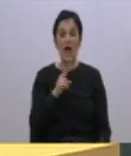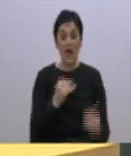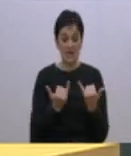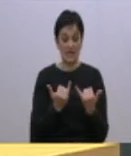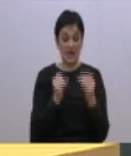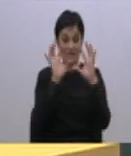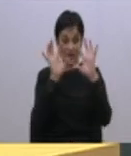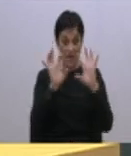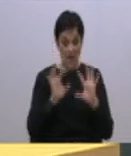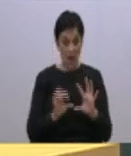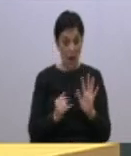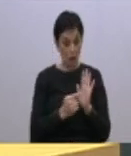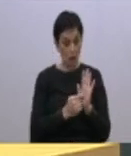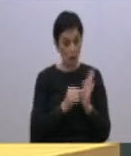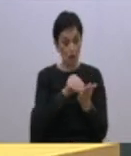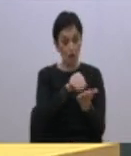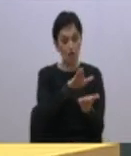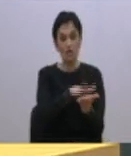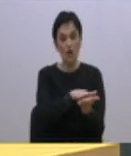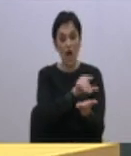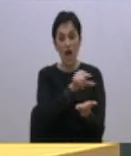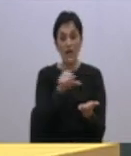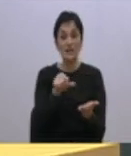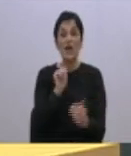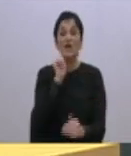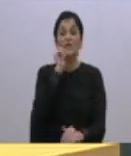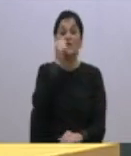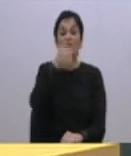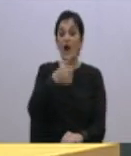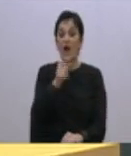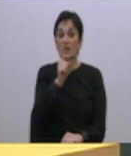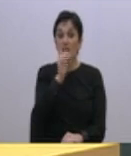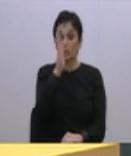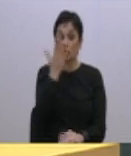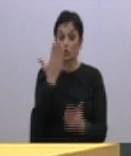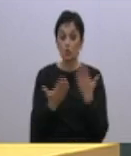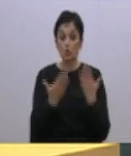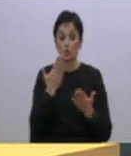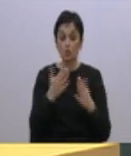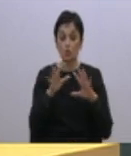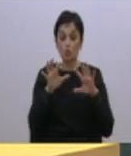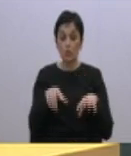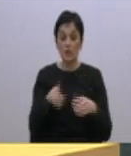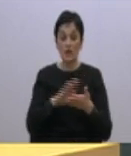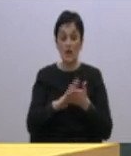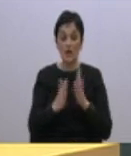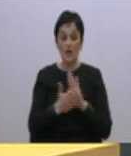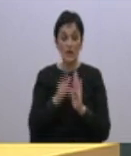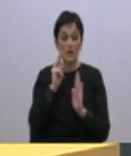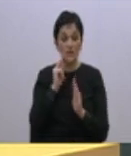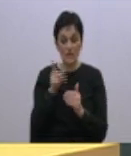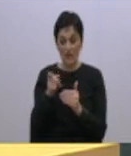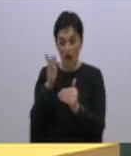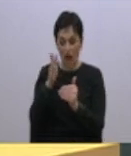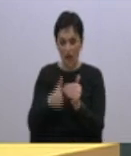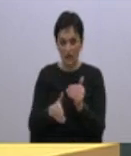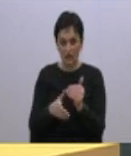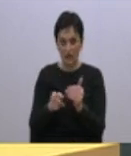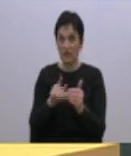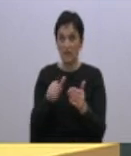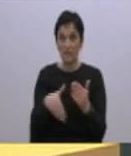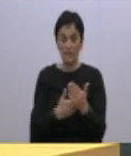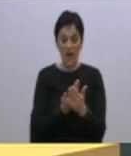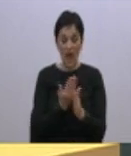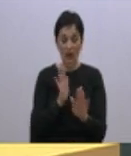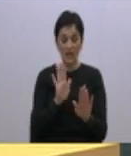canonis chanatzeri. Anu ramohte bahual, tu prezident Svada Gauvida, da ahali